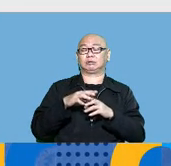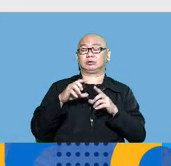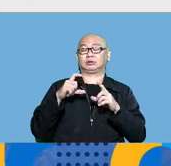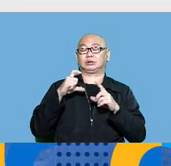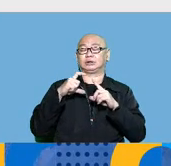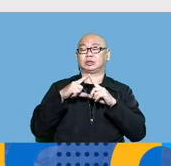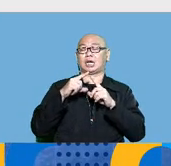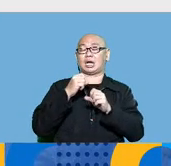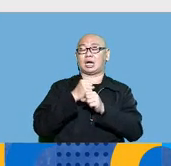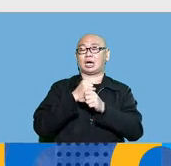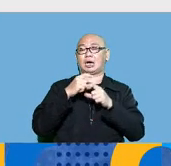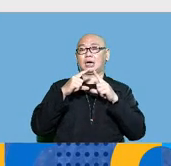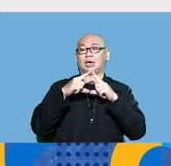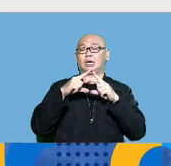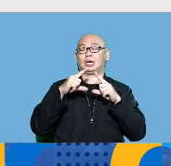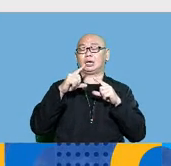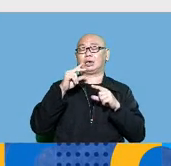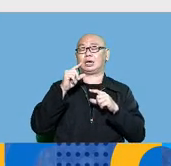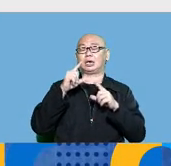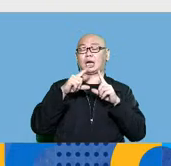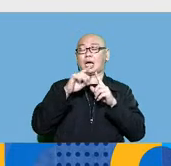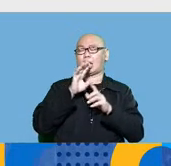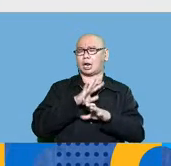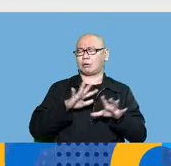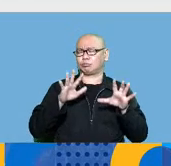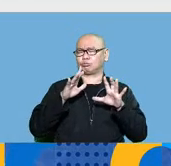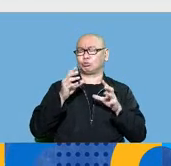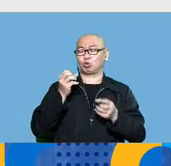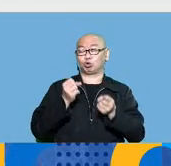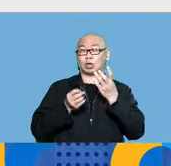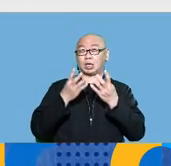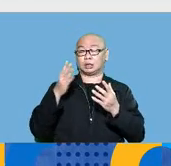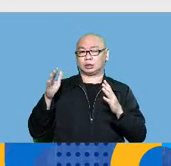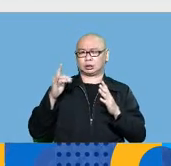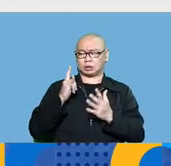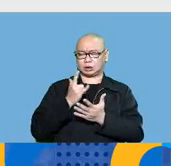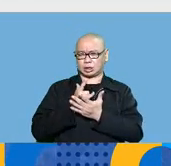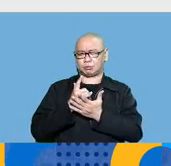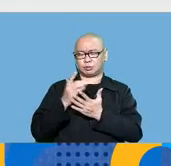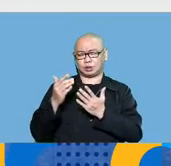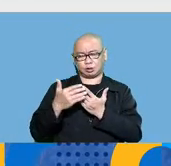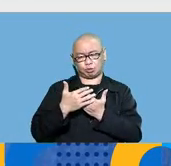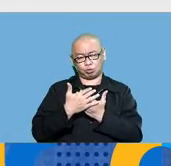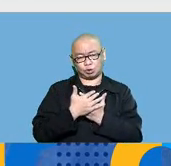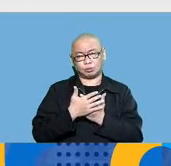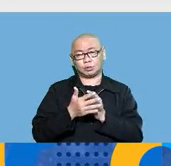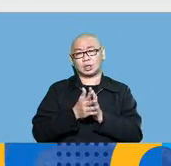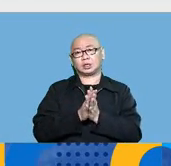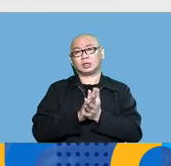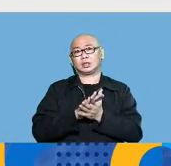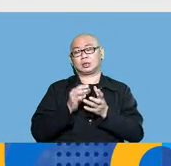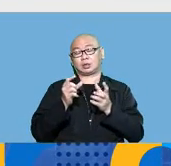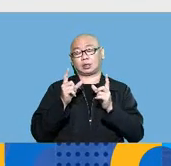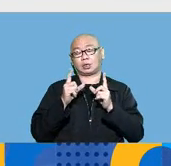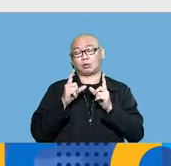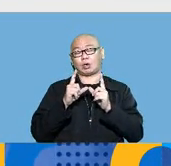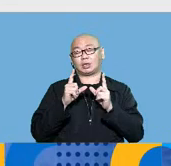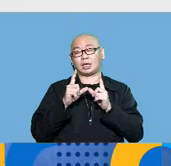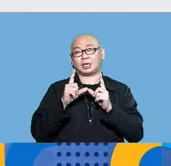hutan lindung juga tetap terjaga, dan nanti kalau ditetapkan maka akan menjadi kawasan ekosistem